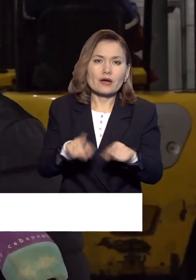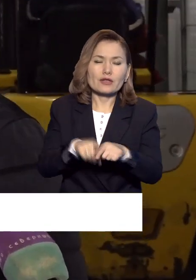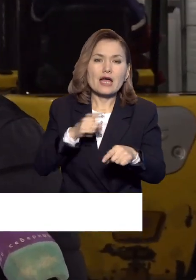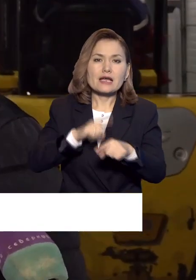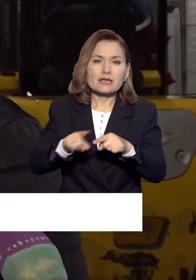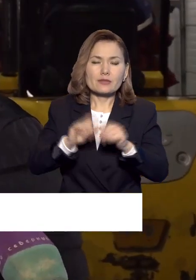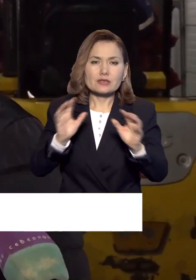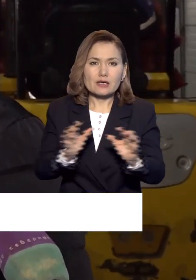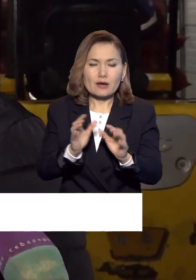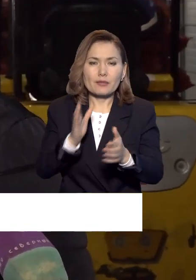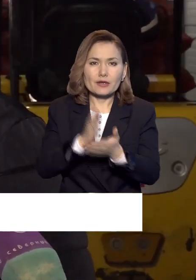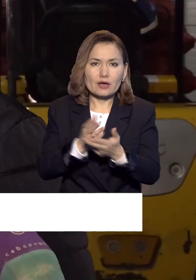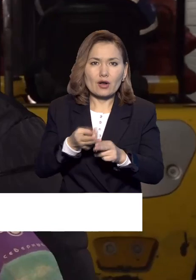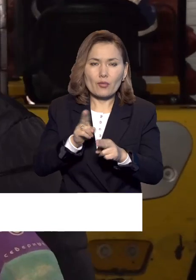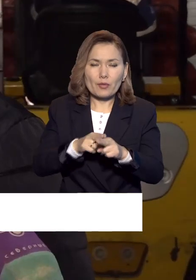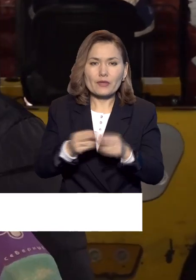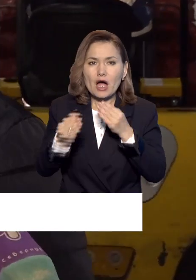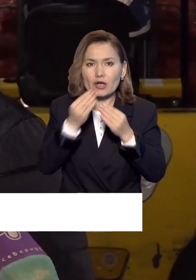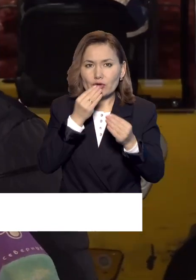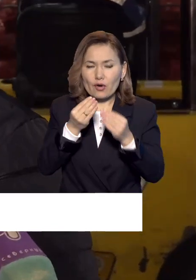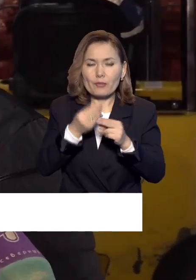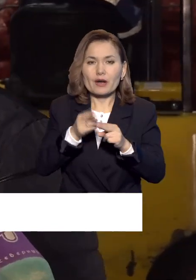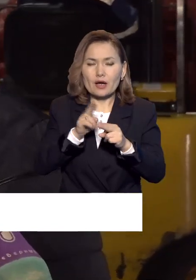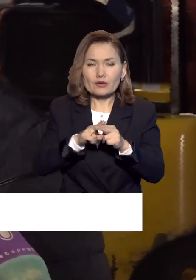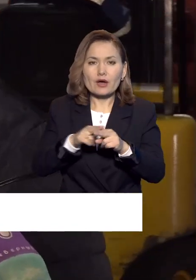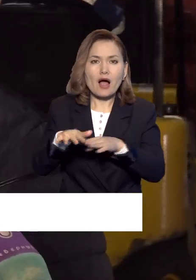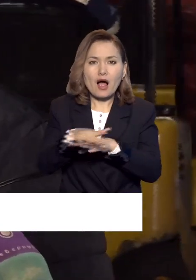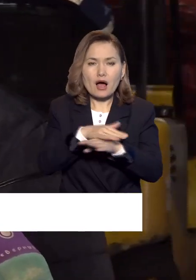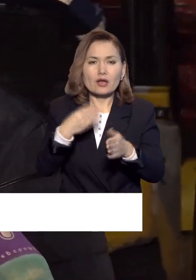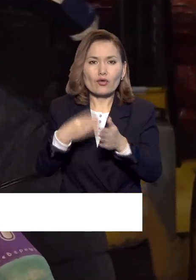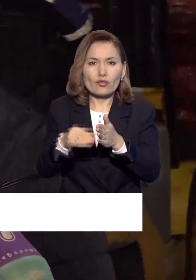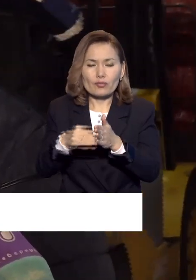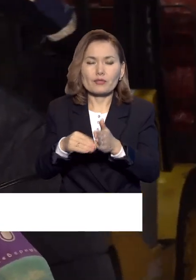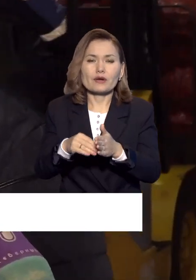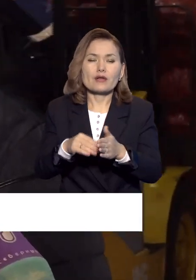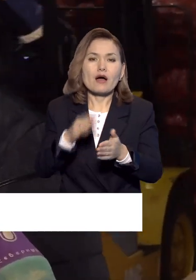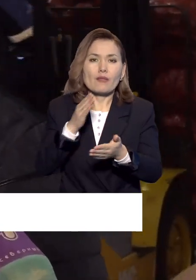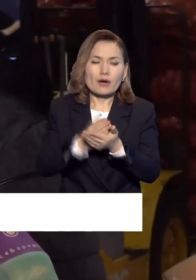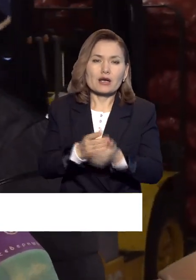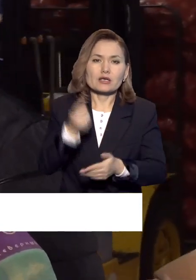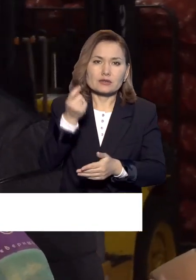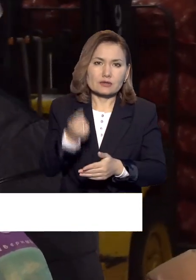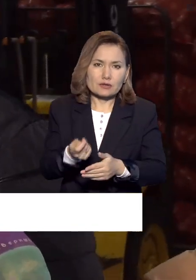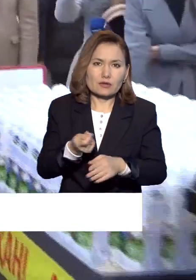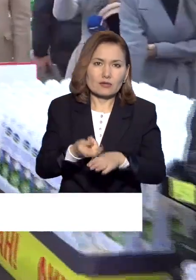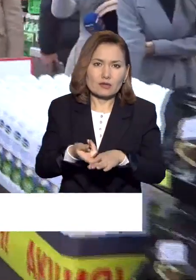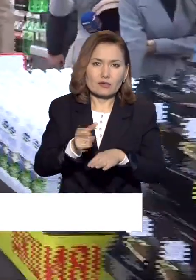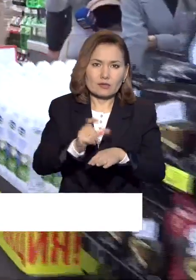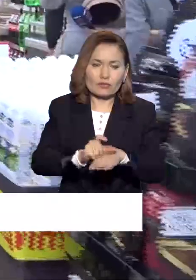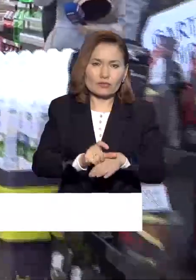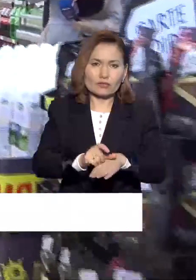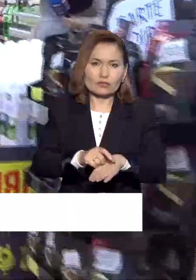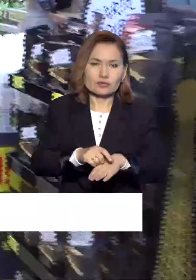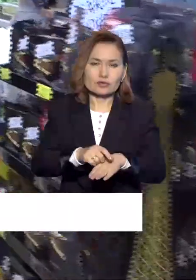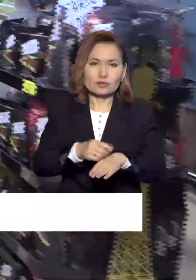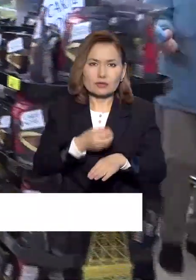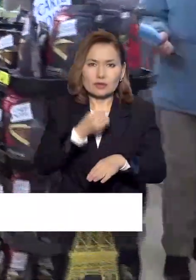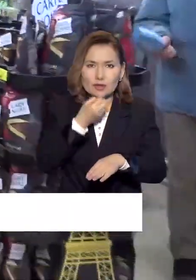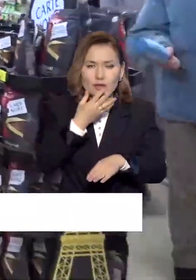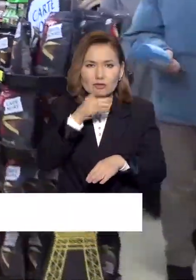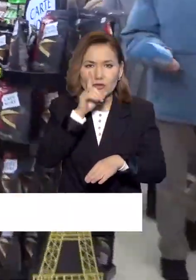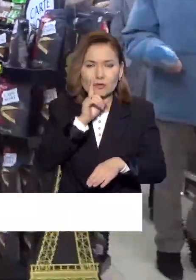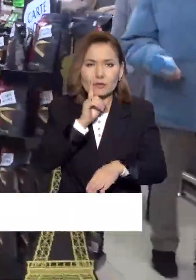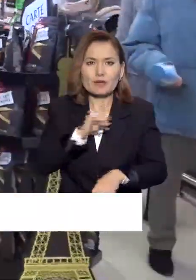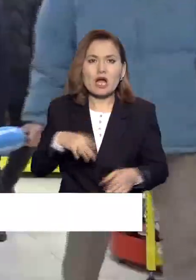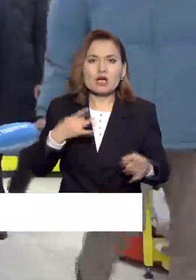сәбіз сақтаулы. Бұл тауарларды кез келген қала тұрғыны сатып ала алады. Шектеу жоқ, бағасы қол жетімді. Ал Жамбыл